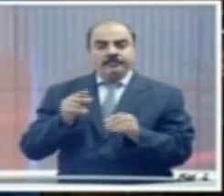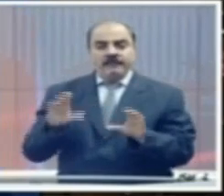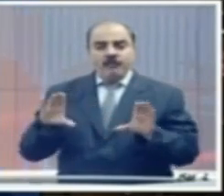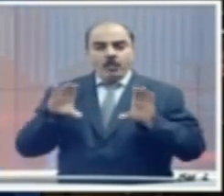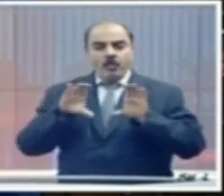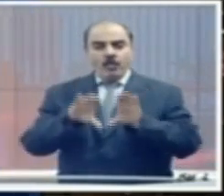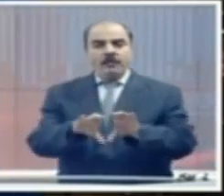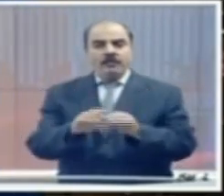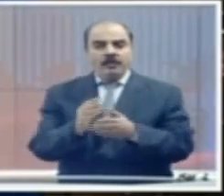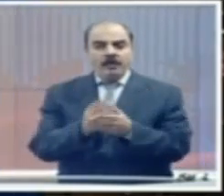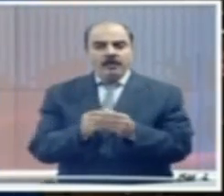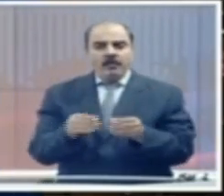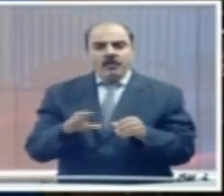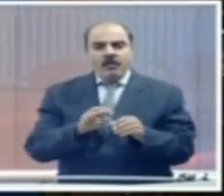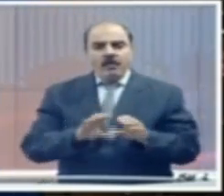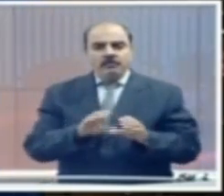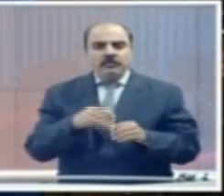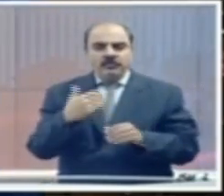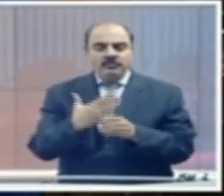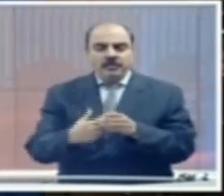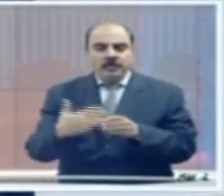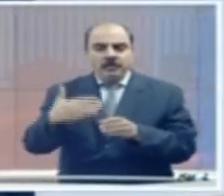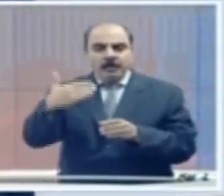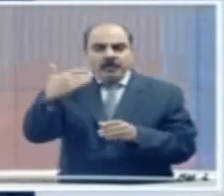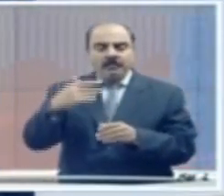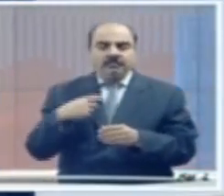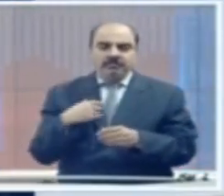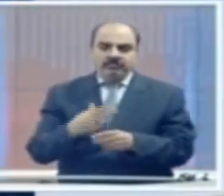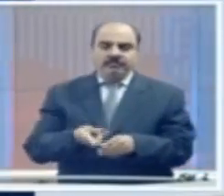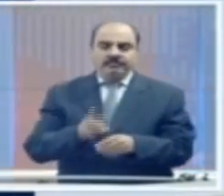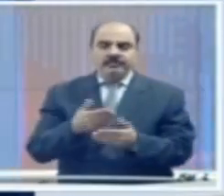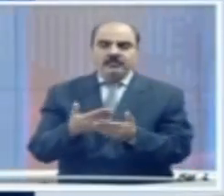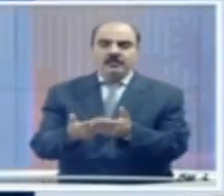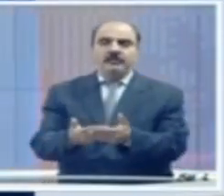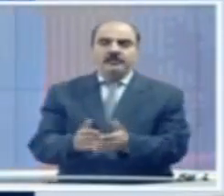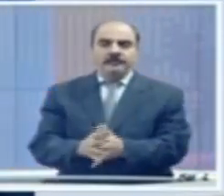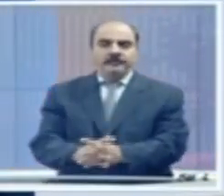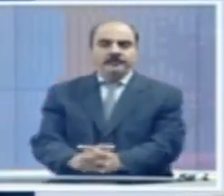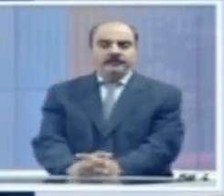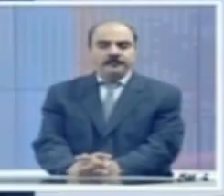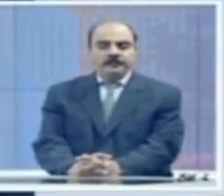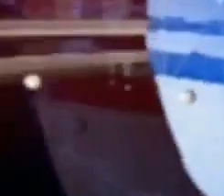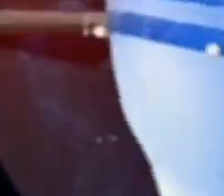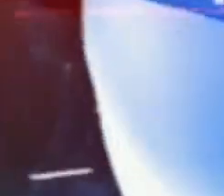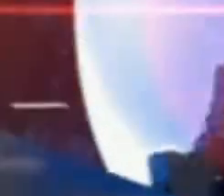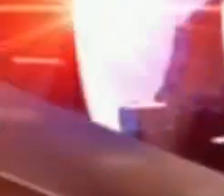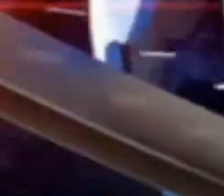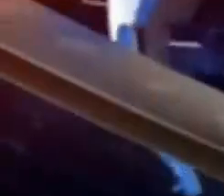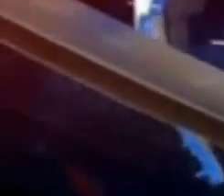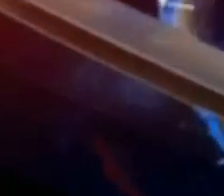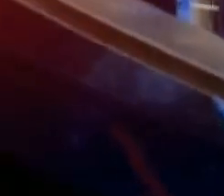صندوق مصر السيادي يهدف لخلق ثروات للأجيال القادمة.